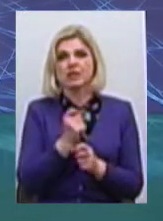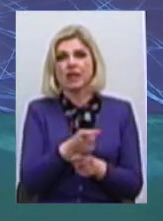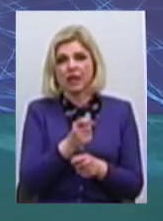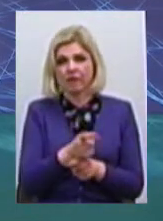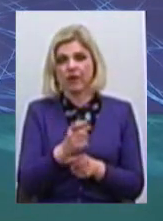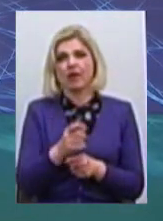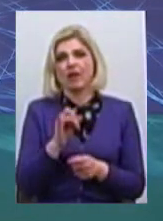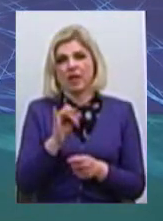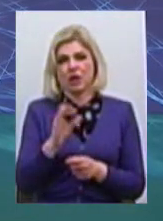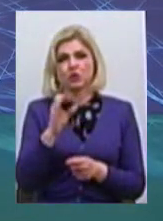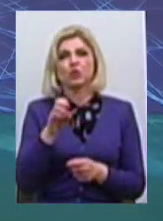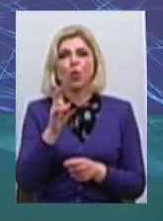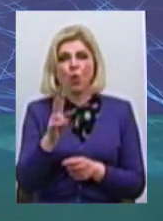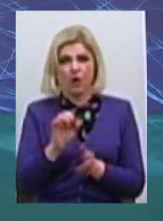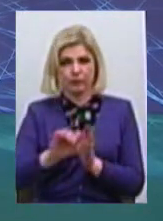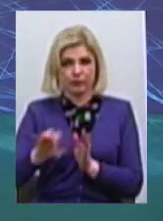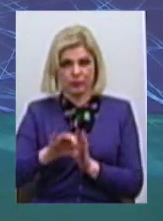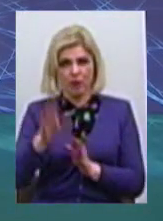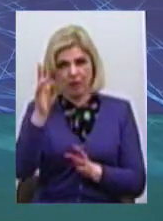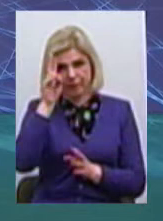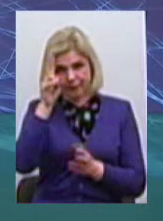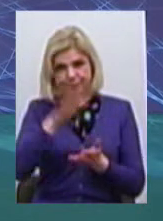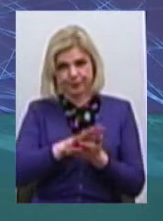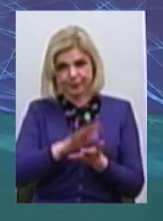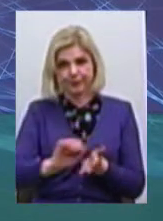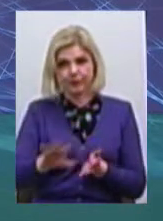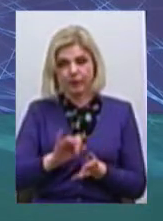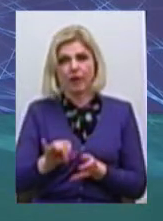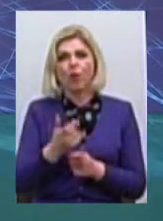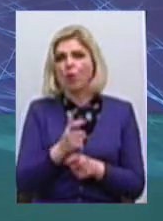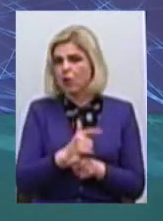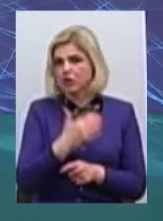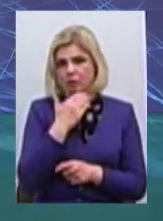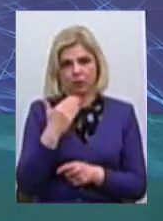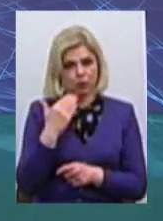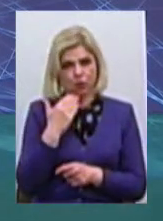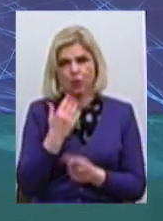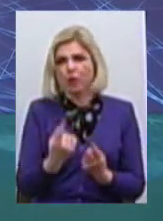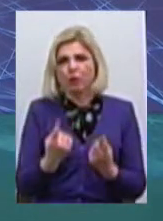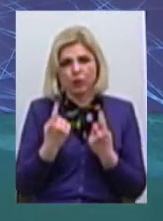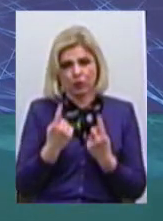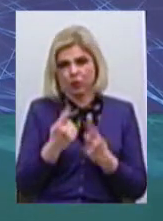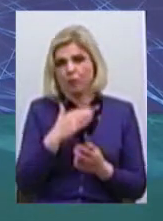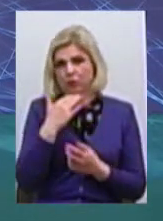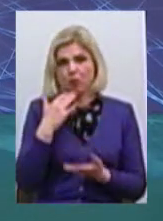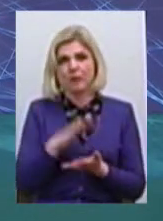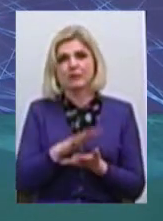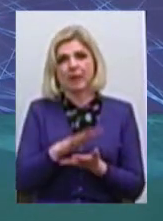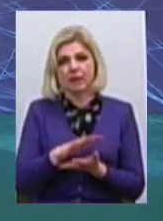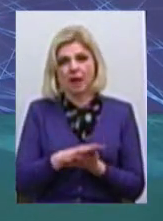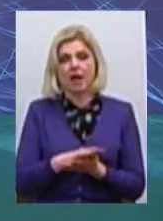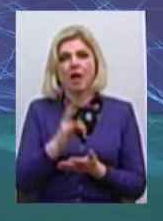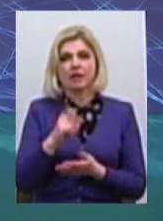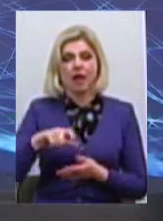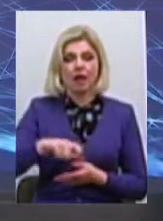стоків, досить значна кількість сміття. Досить значна кількість сміття на